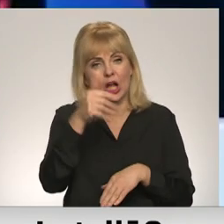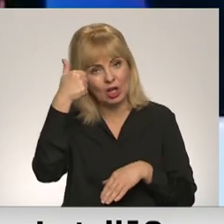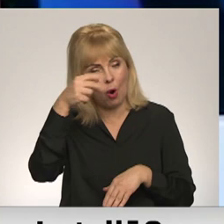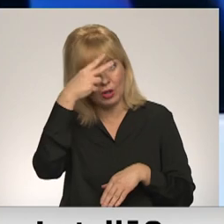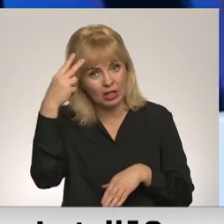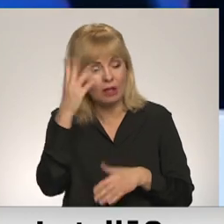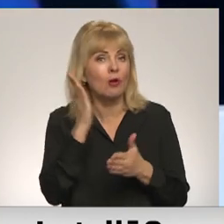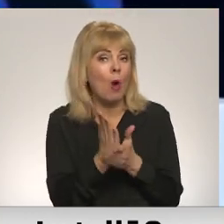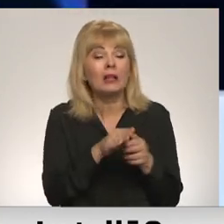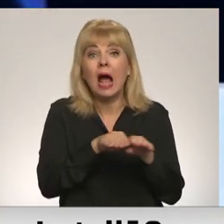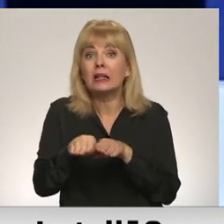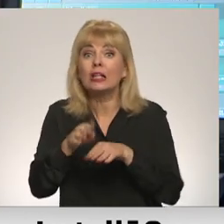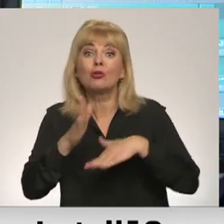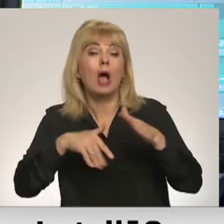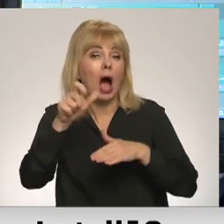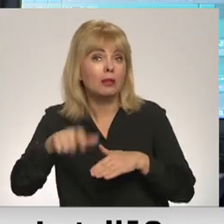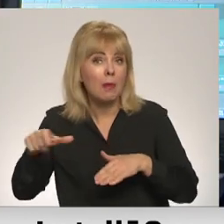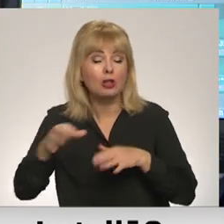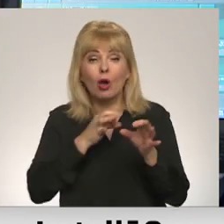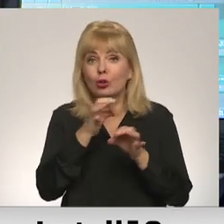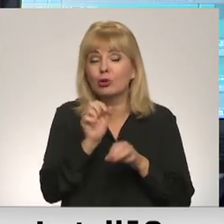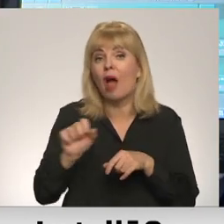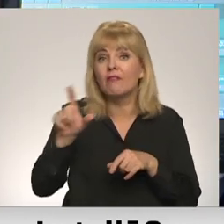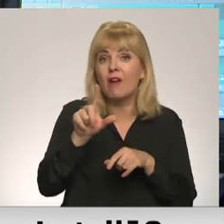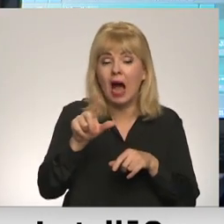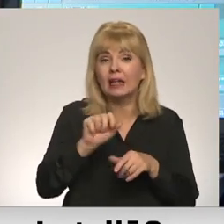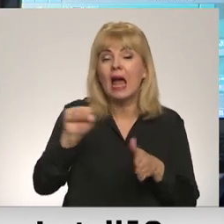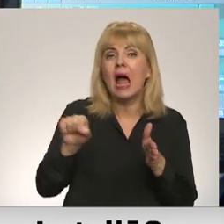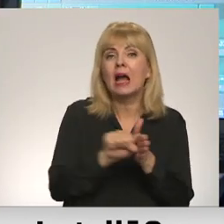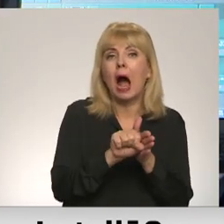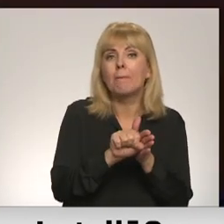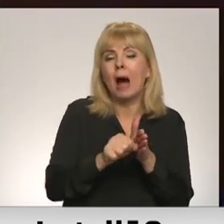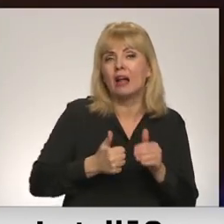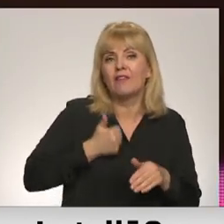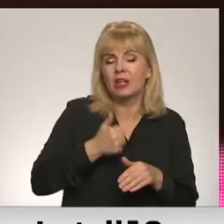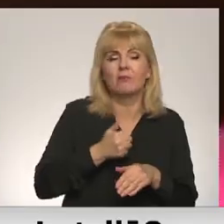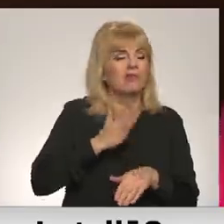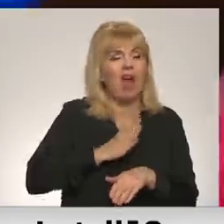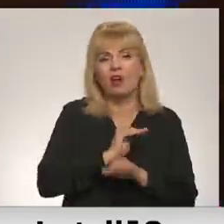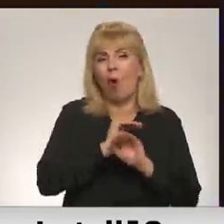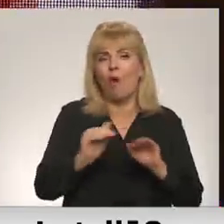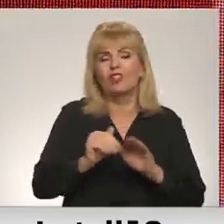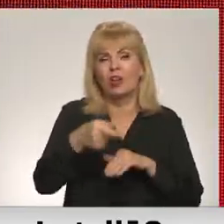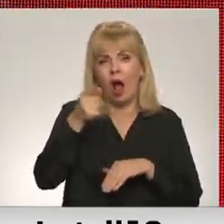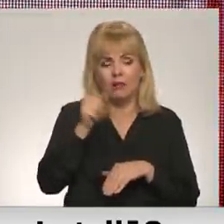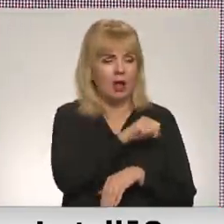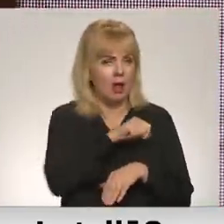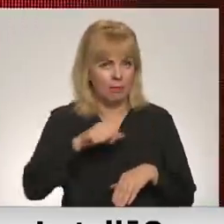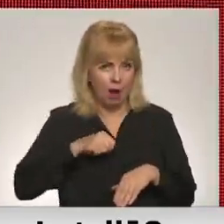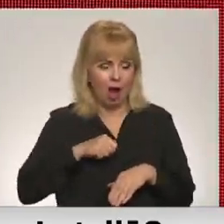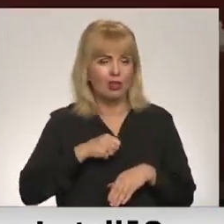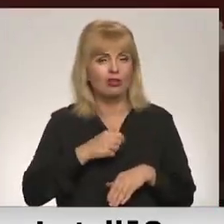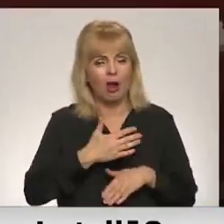Lietuvā notiek līdzīgas amatpersonu diskusijas, bet tur vairāki kabeļu operatori, negaidot oficiālus aizliegumus, paši pēc